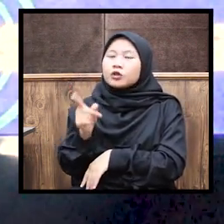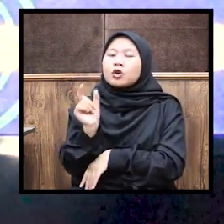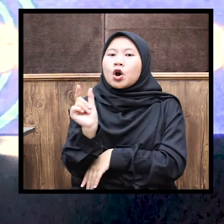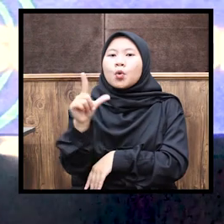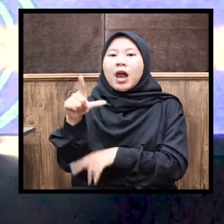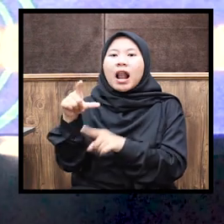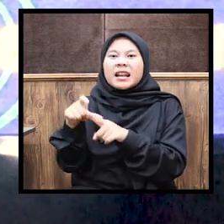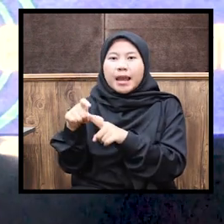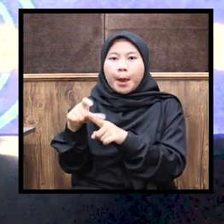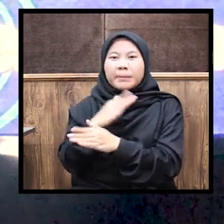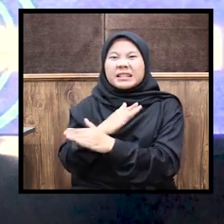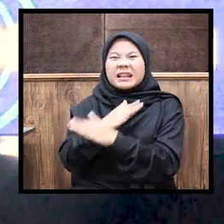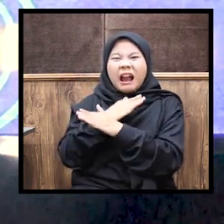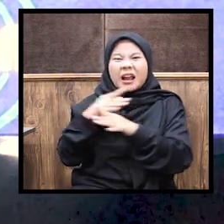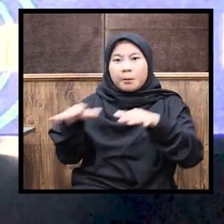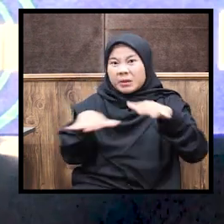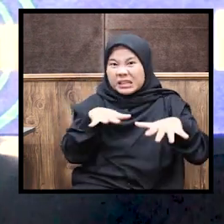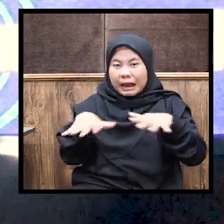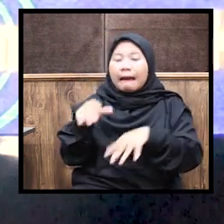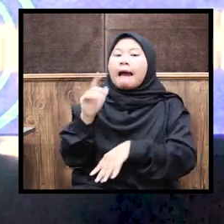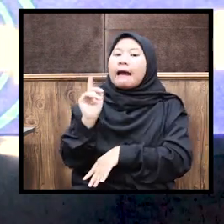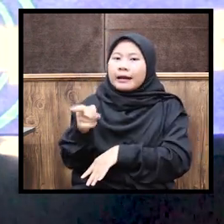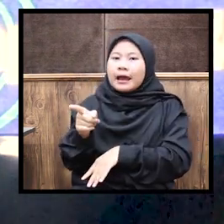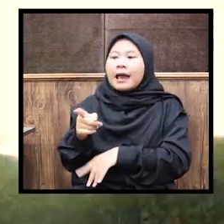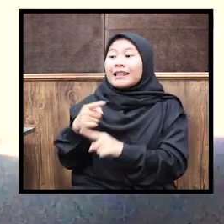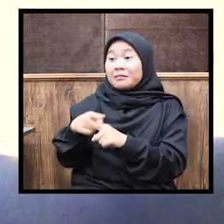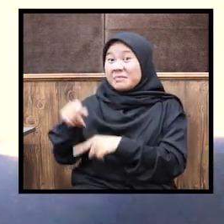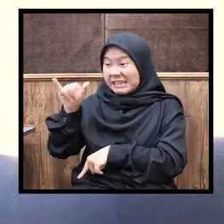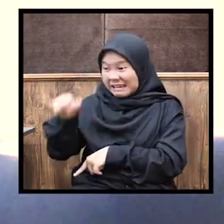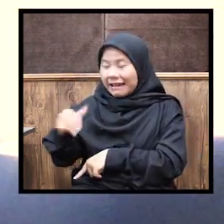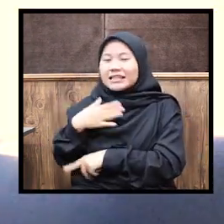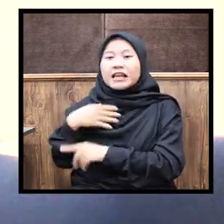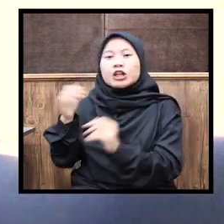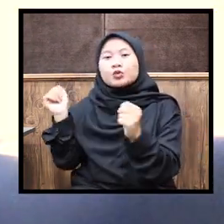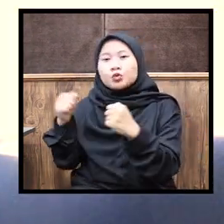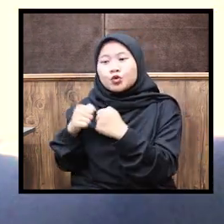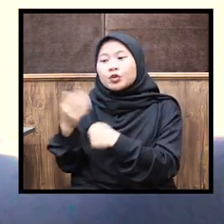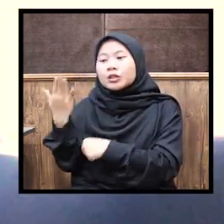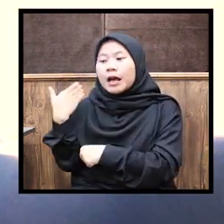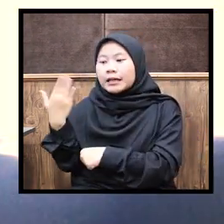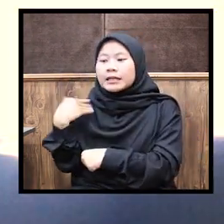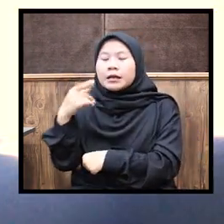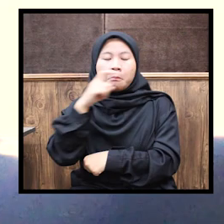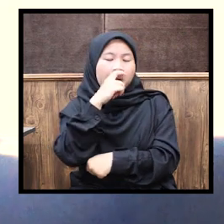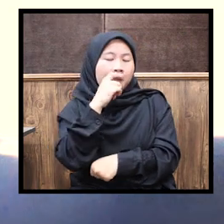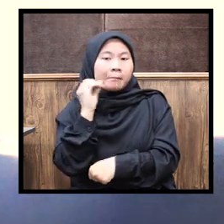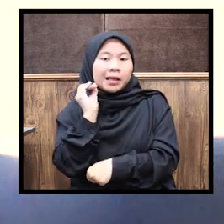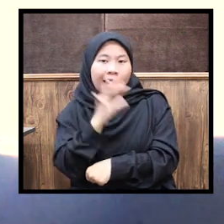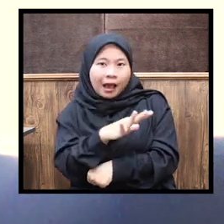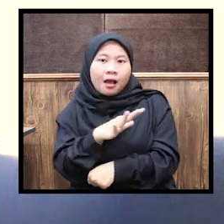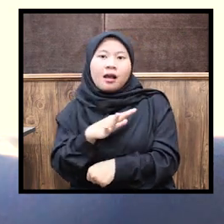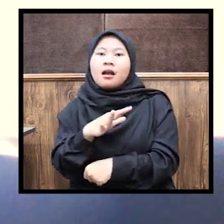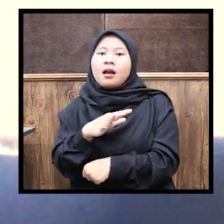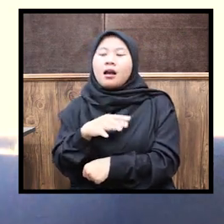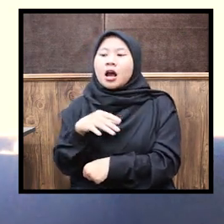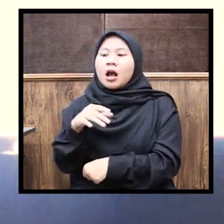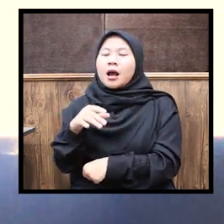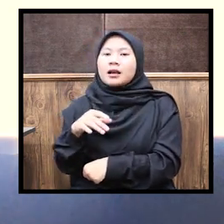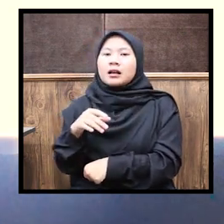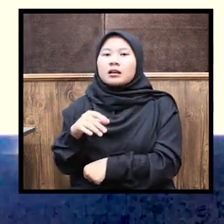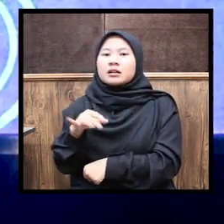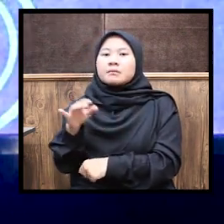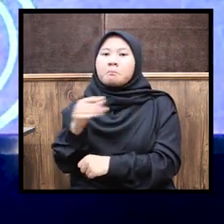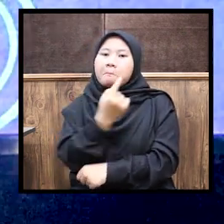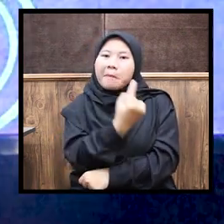gitu tapi memang saya setuju dengan Pak adityya tadi bahwa ee setiap kelembagaan Itu Memang harusnya ada unit